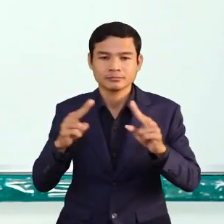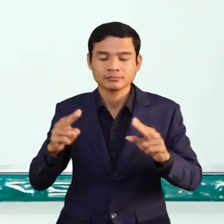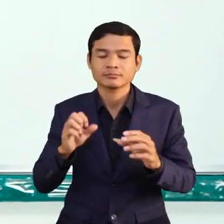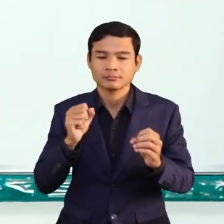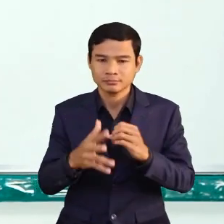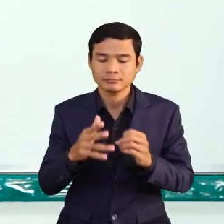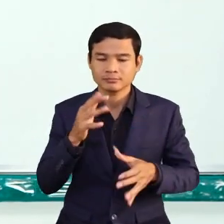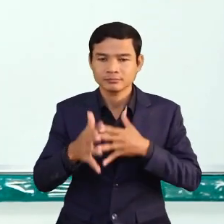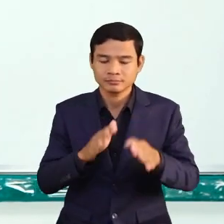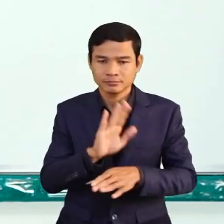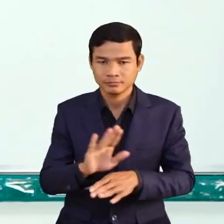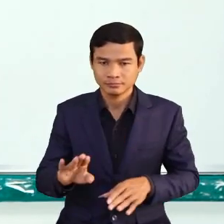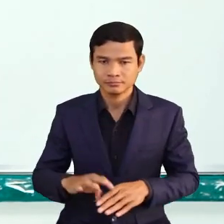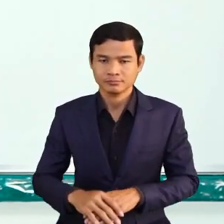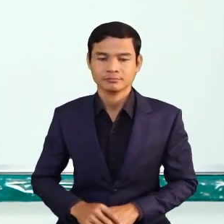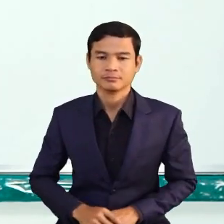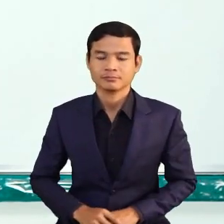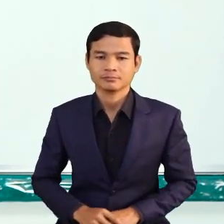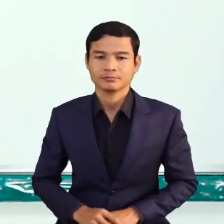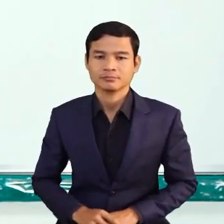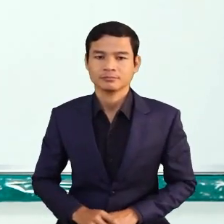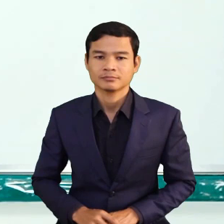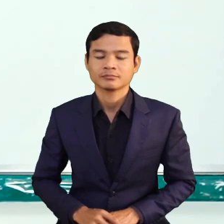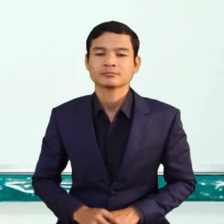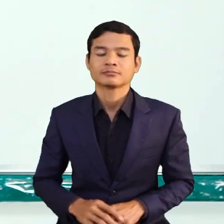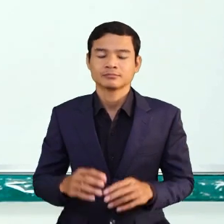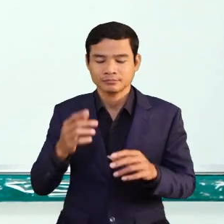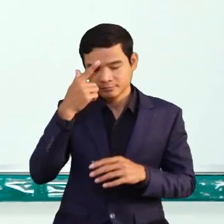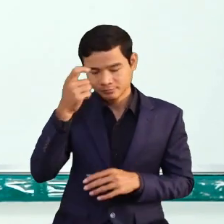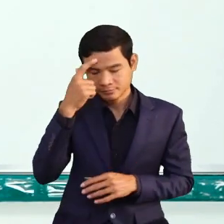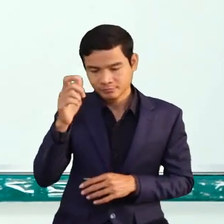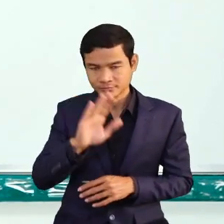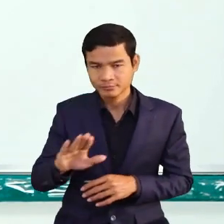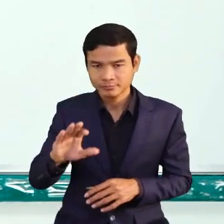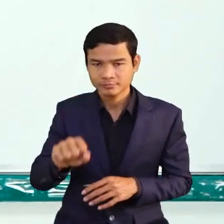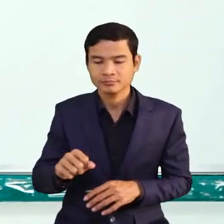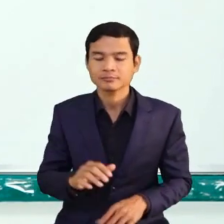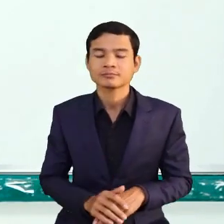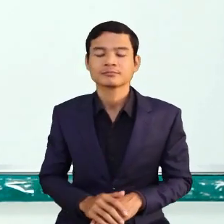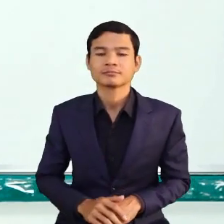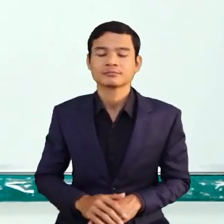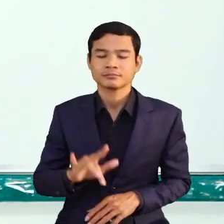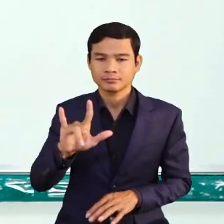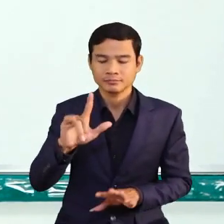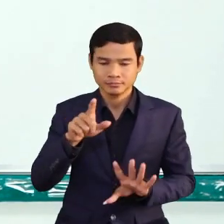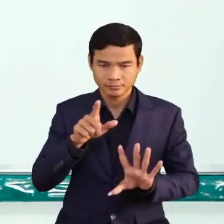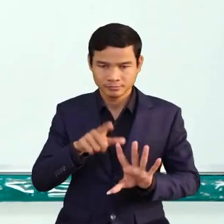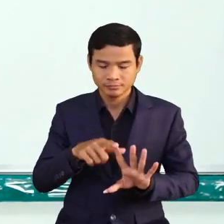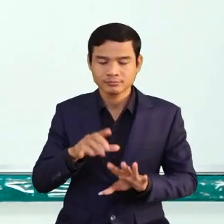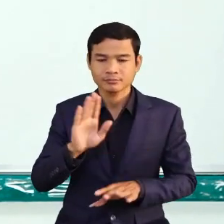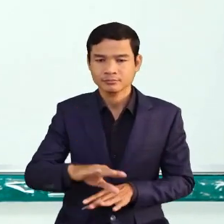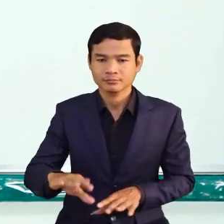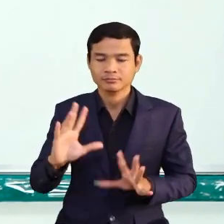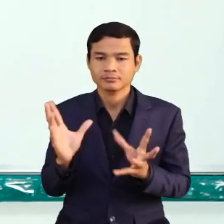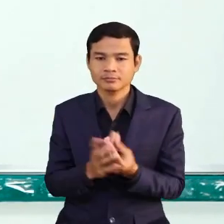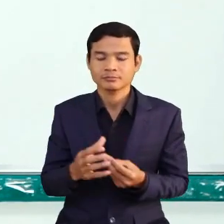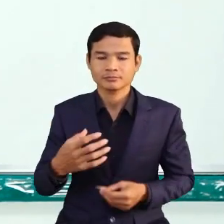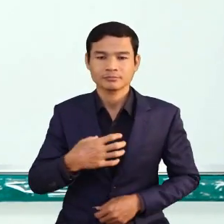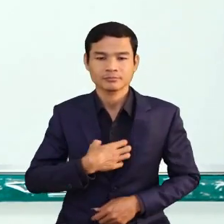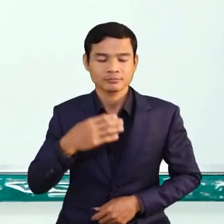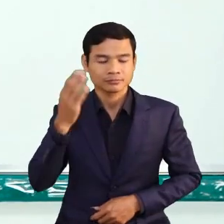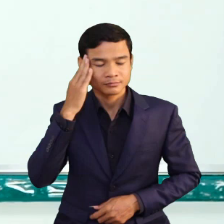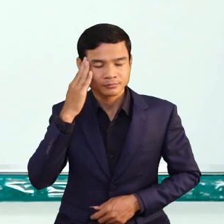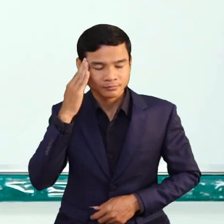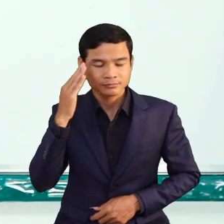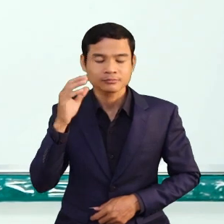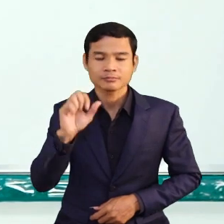ផ្ដើមបំលើដោយខ្លួនឯងចាពូកែមែនតែនកូនគឺប៉កូនកូនទាំងអស់គ្នាចង់ស្គាល់រូបរាងនៃ